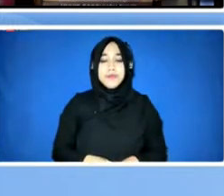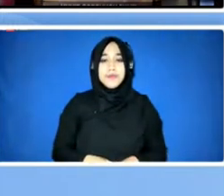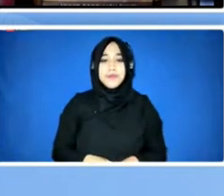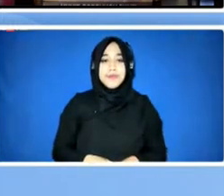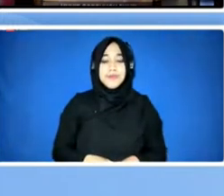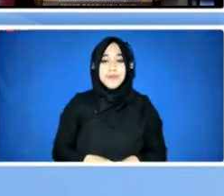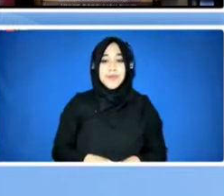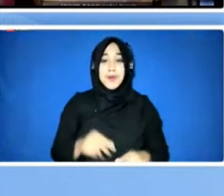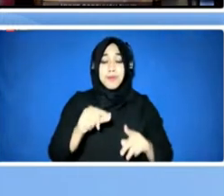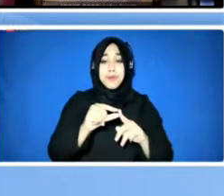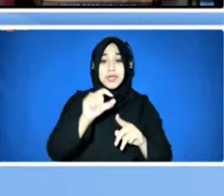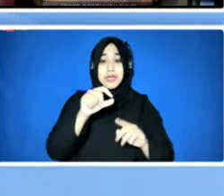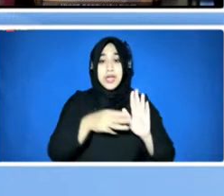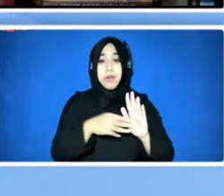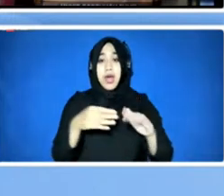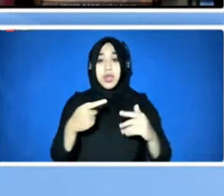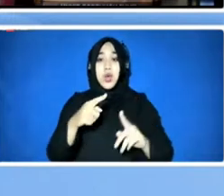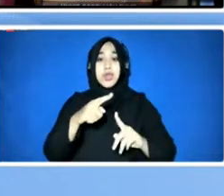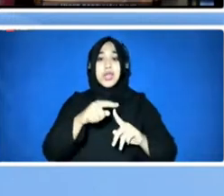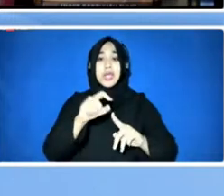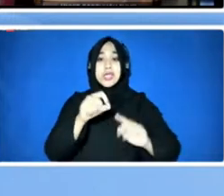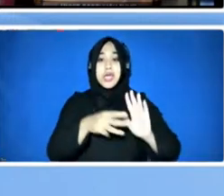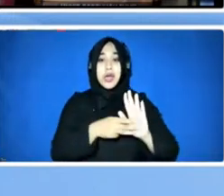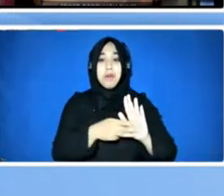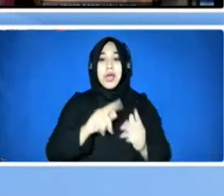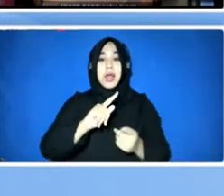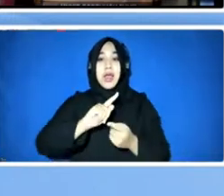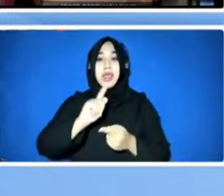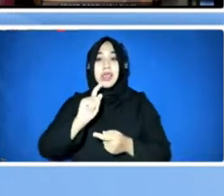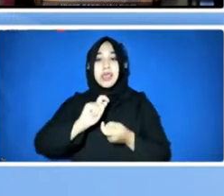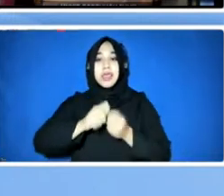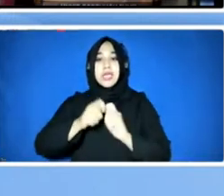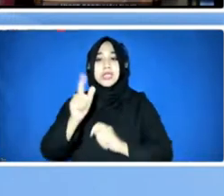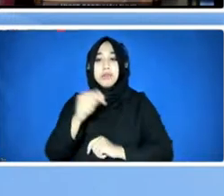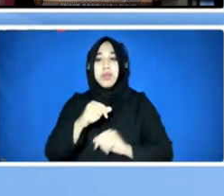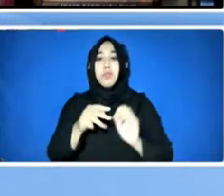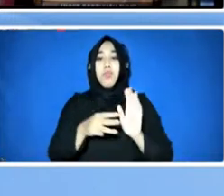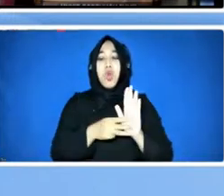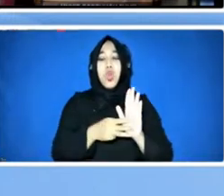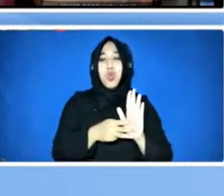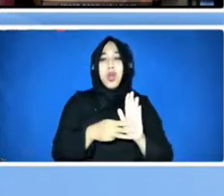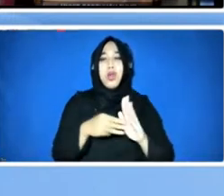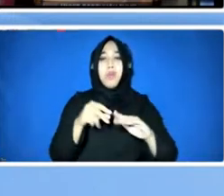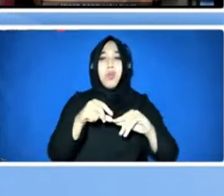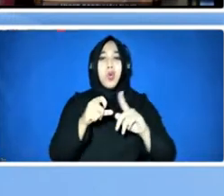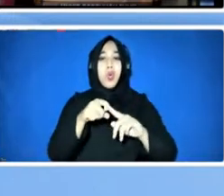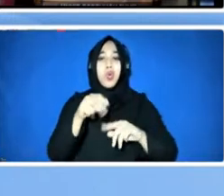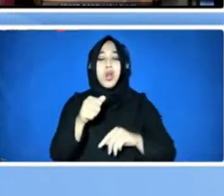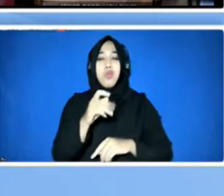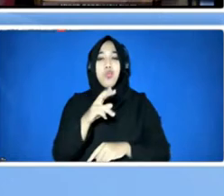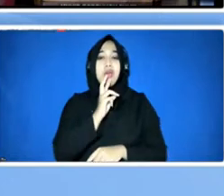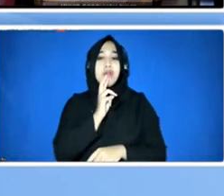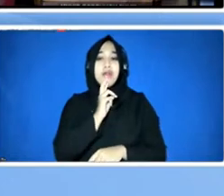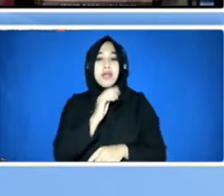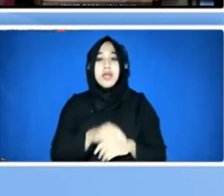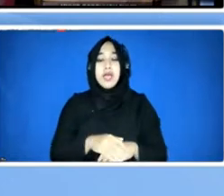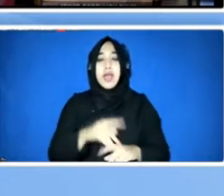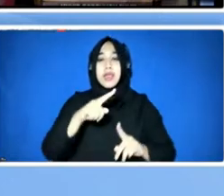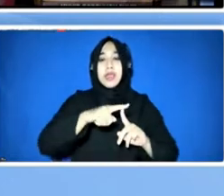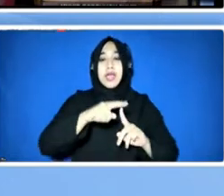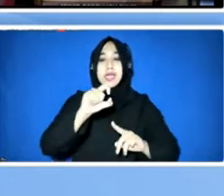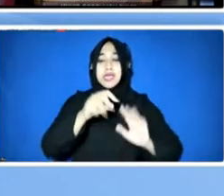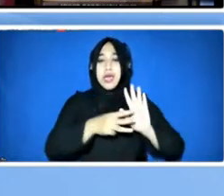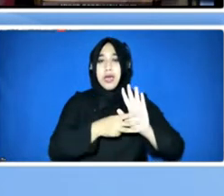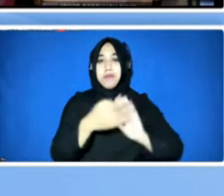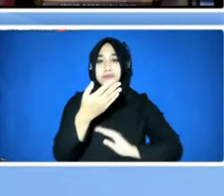TCM ini sebenarnya TCM karena singkatan Indonesia tes cepat molekuler ya. Jadi bukan bahasa Inggris itu TCM, TCM sebenarnya.